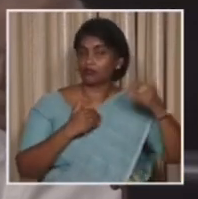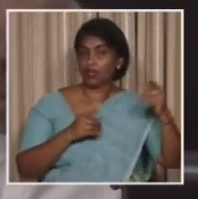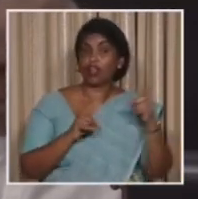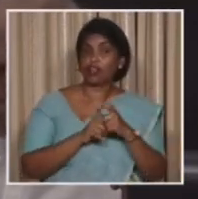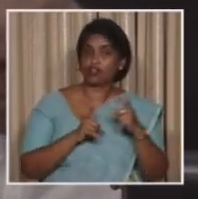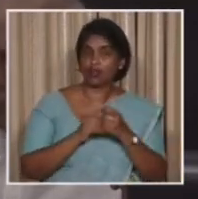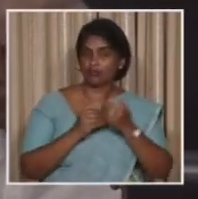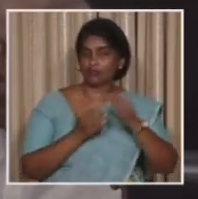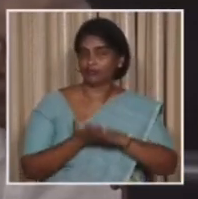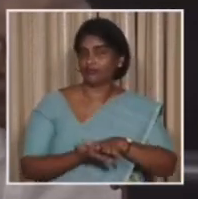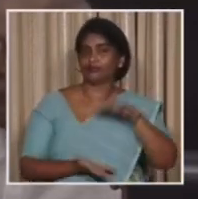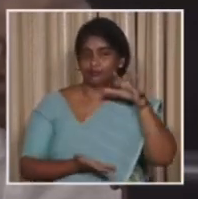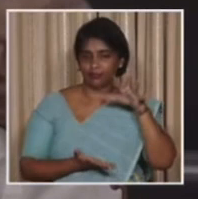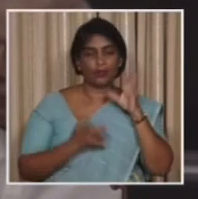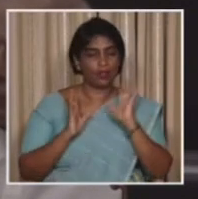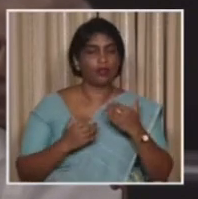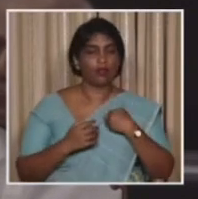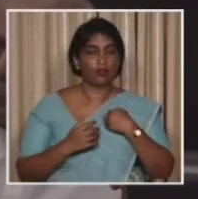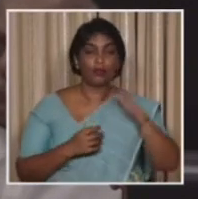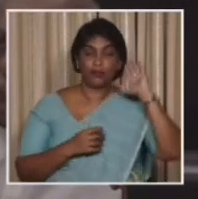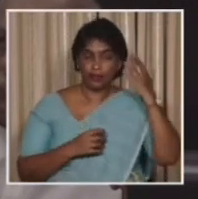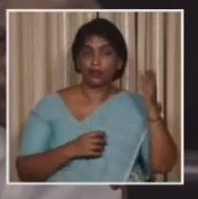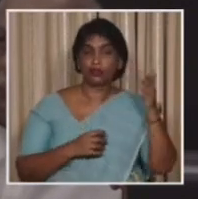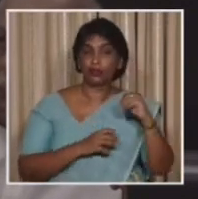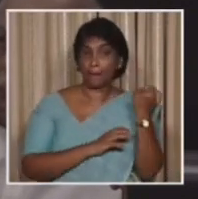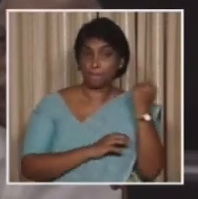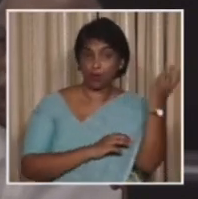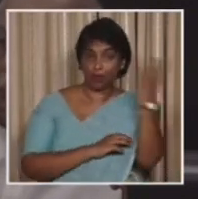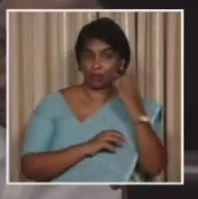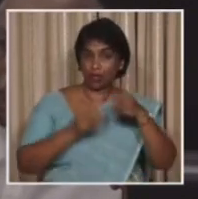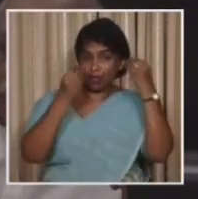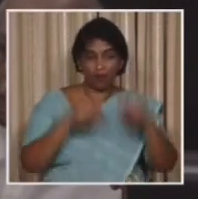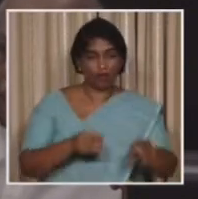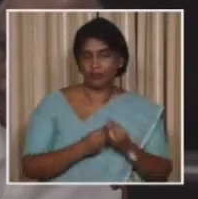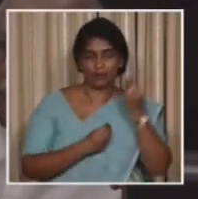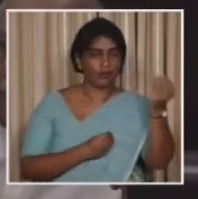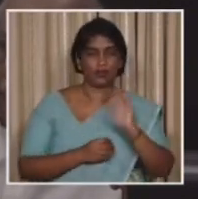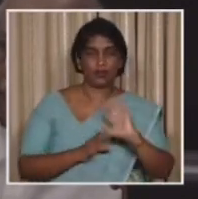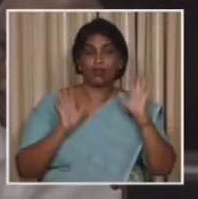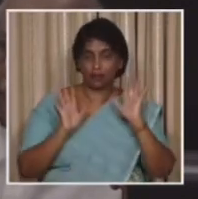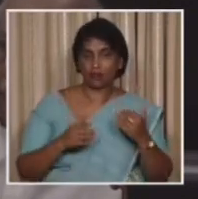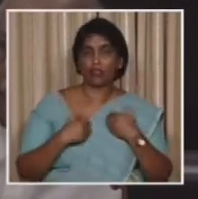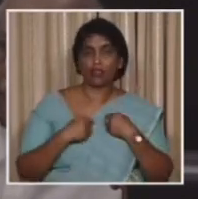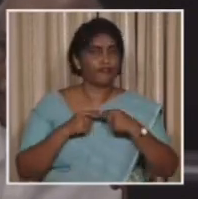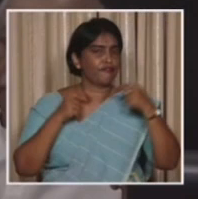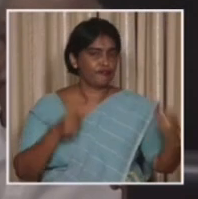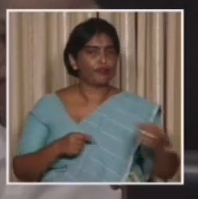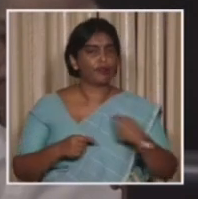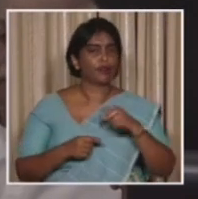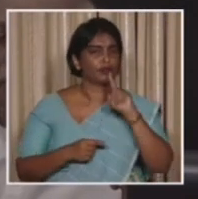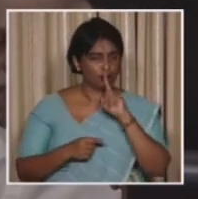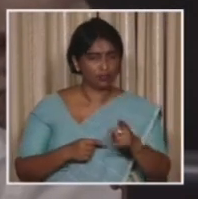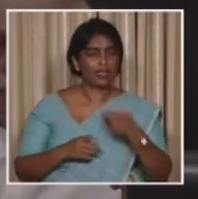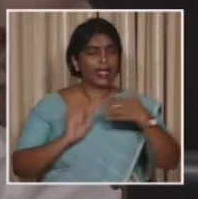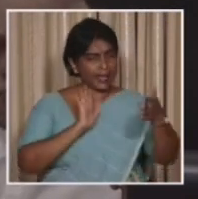ඩොලර් තියෙනවා. ඒ නිසා මම විශේෂයෙන්ම ඒ බලවේග වලට මේවා කඩන්න අපිට දෙන්නේ නැහැ. ඒත් මම මේ විපක්ෂයෙන් ඉල්ලනවා